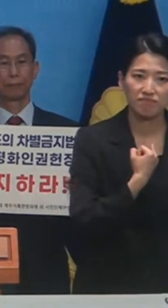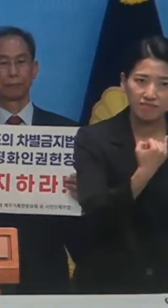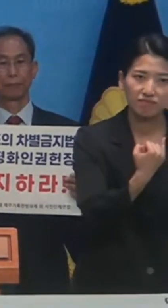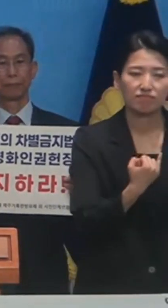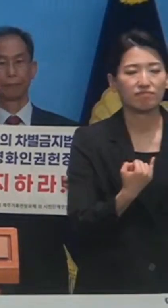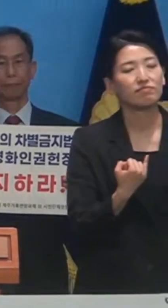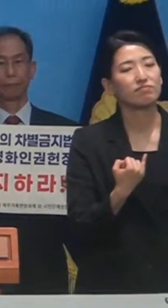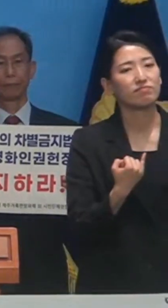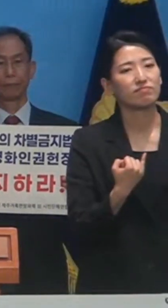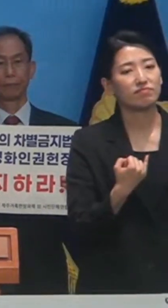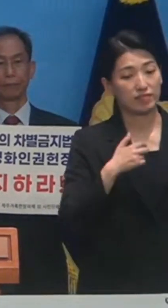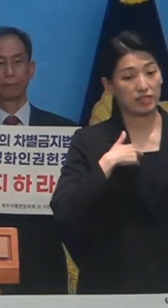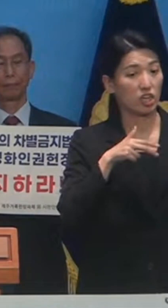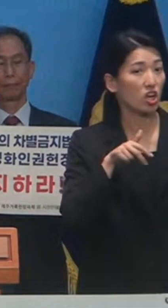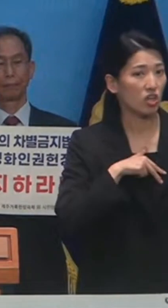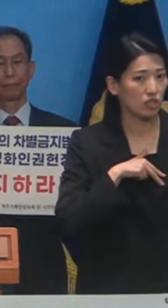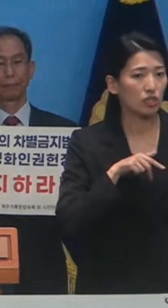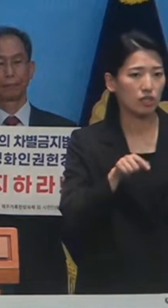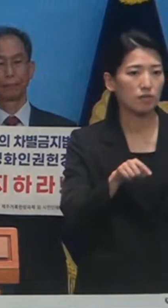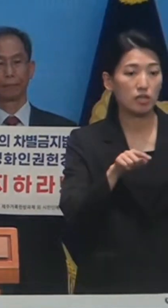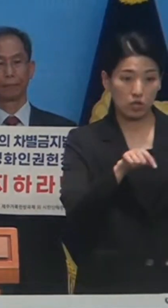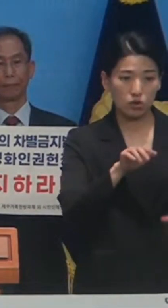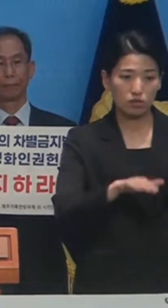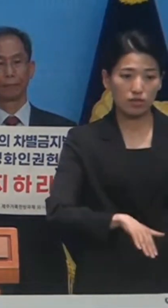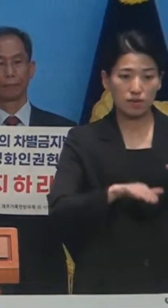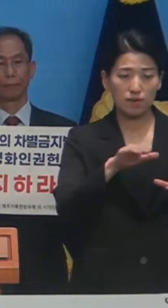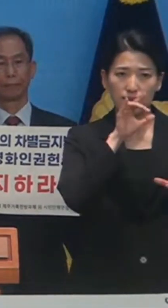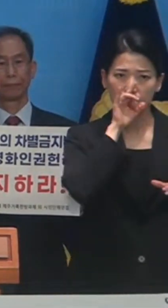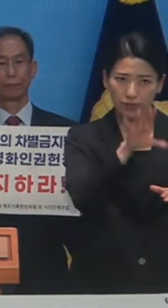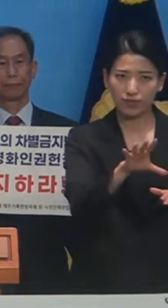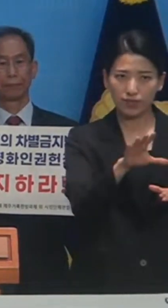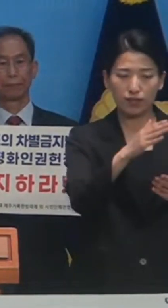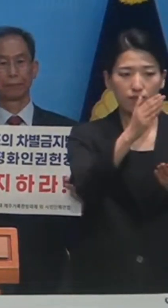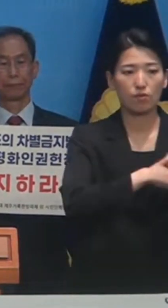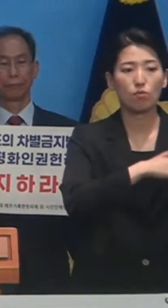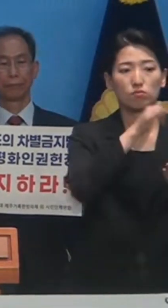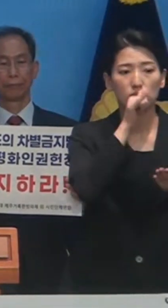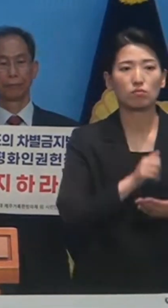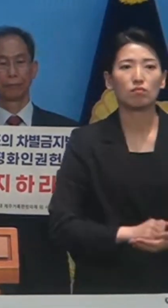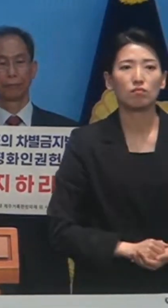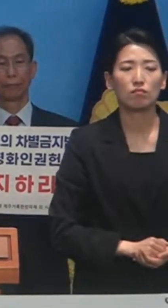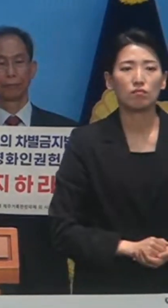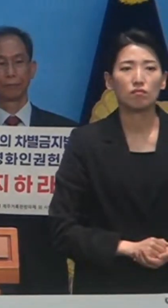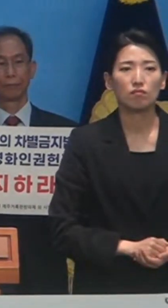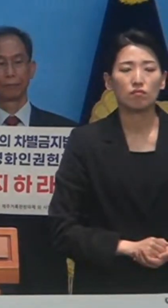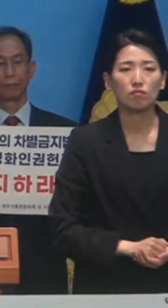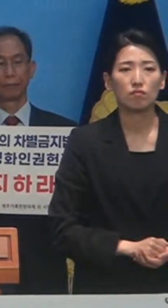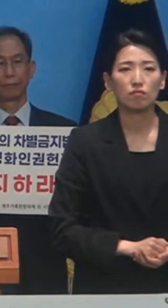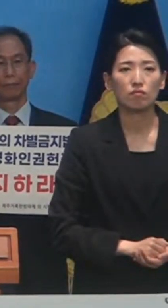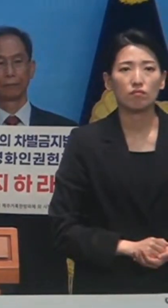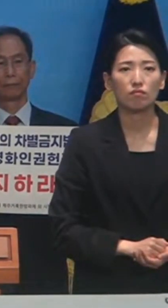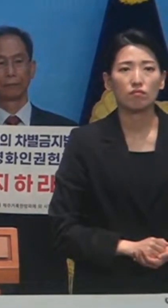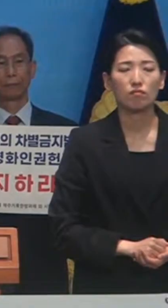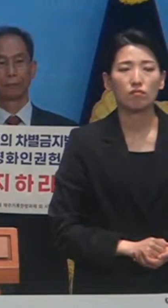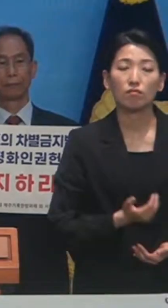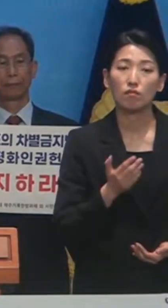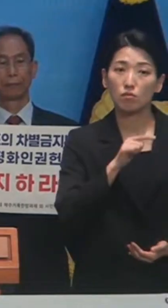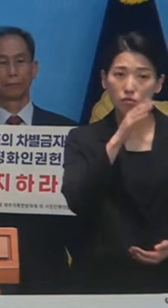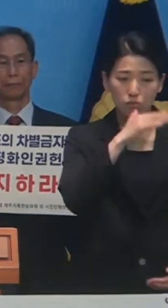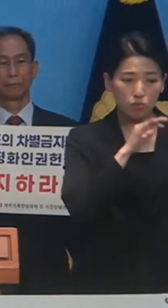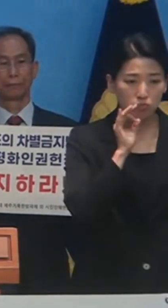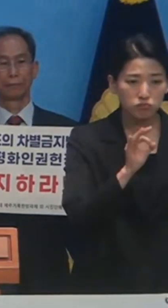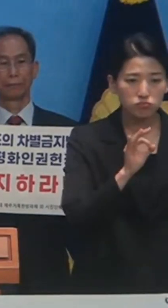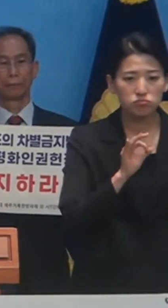성별 정체성을 차별금지 대상에 포함시키고 있습니다. 그러나 이 두 가지는